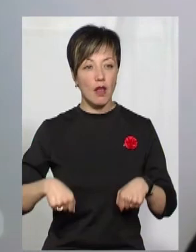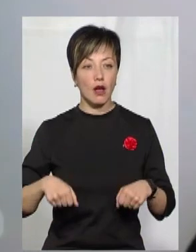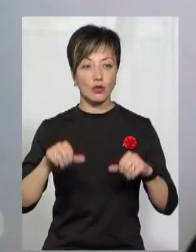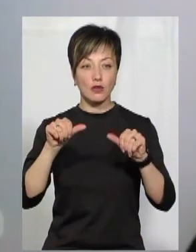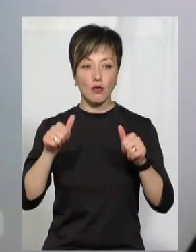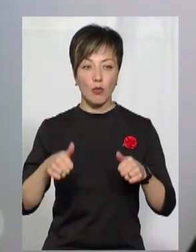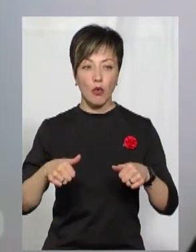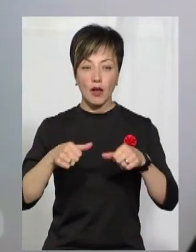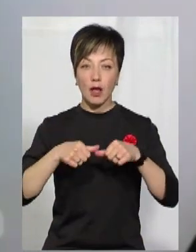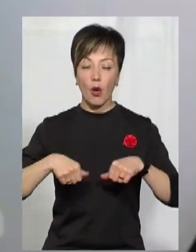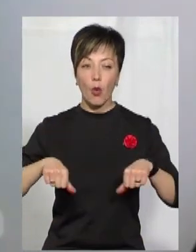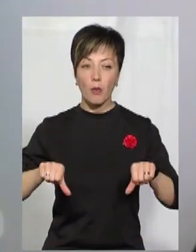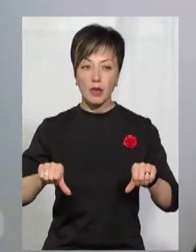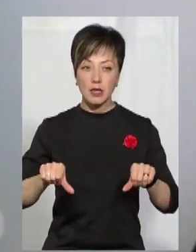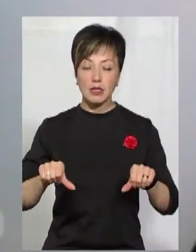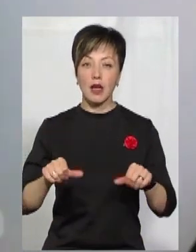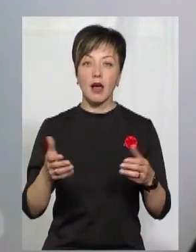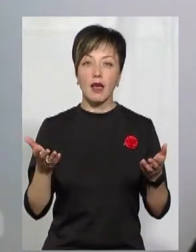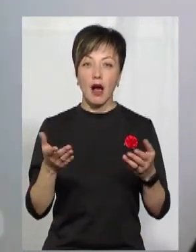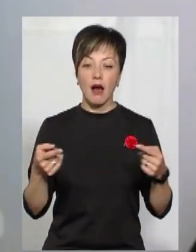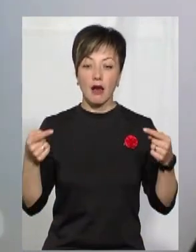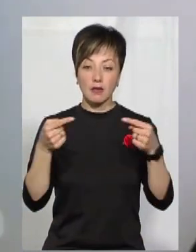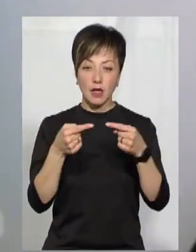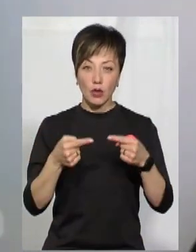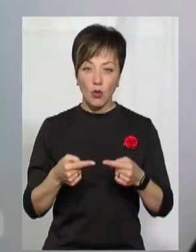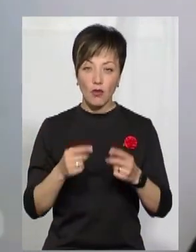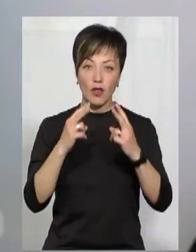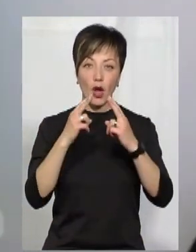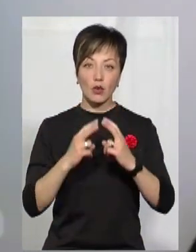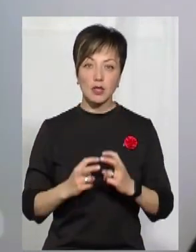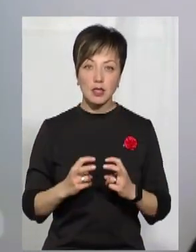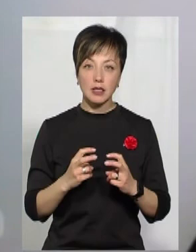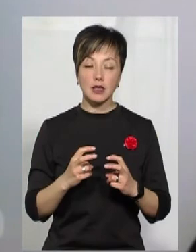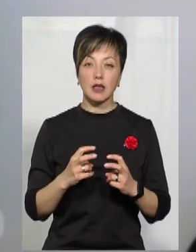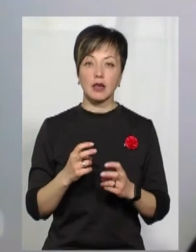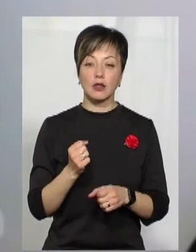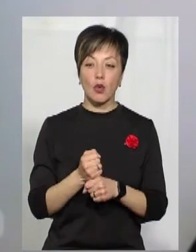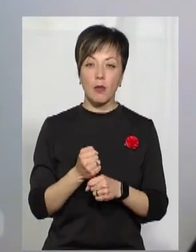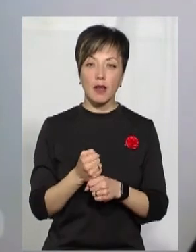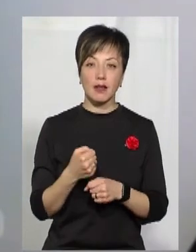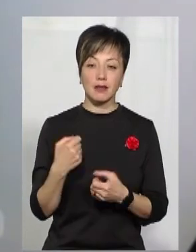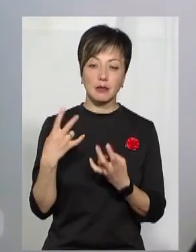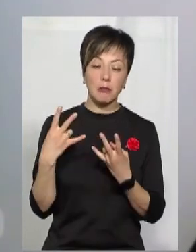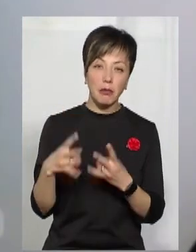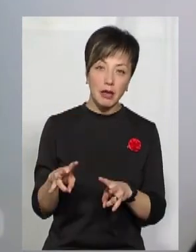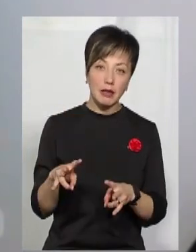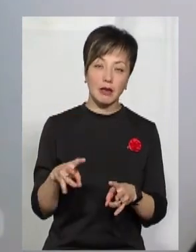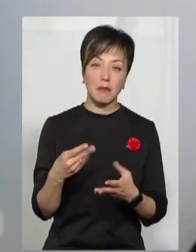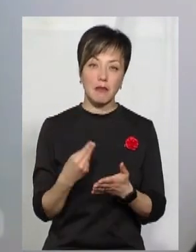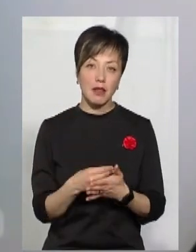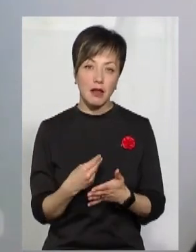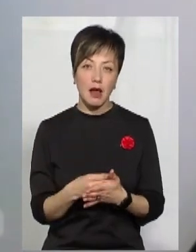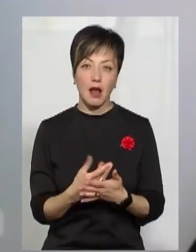владою сформована комісія, яка встановлювала і розслідувала завдані матеріальні збитки,